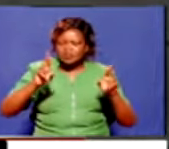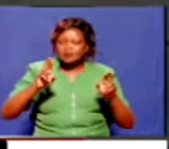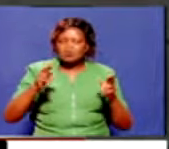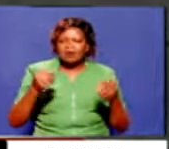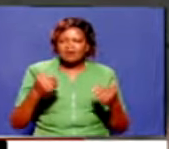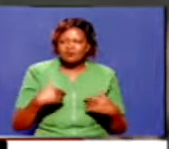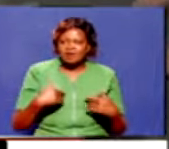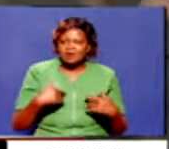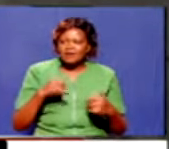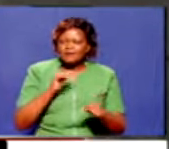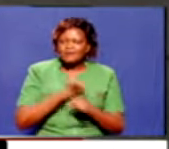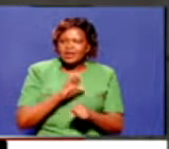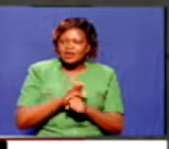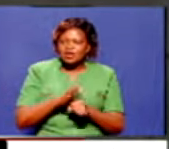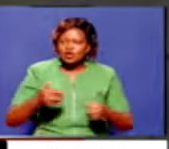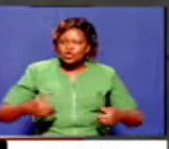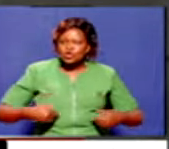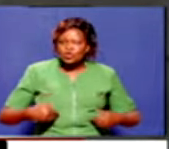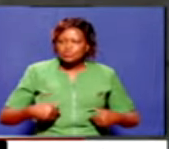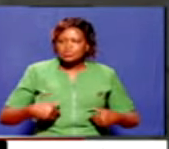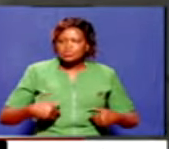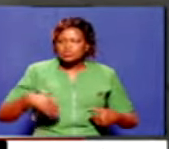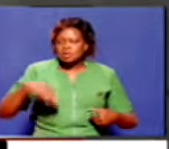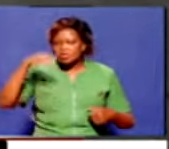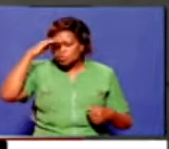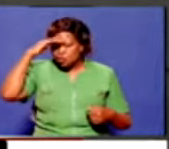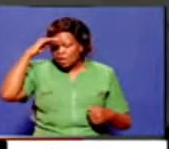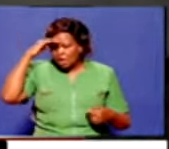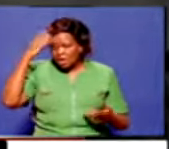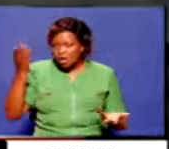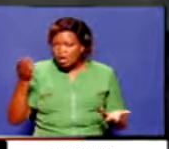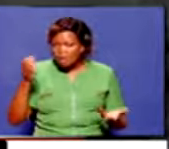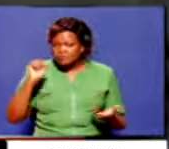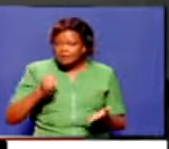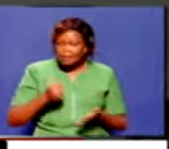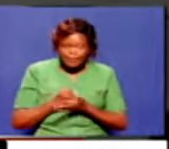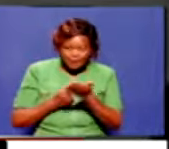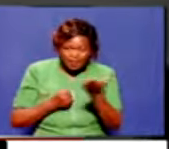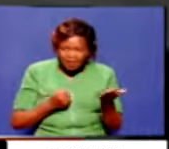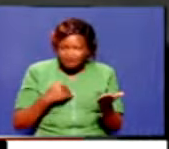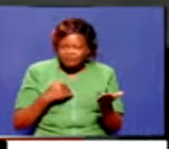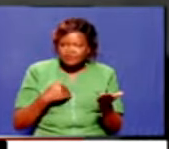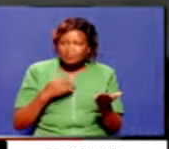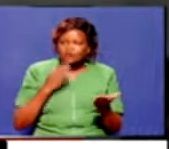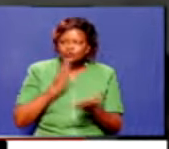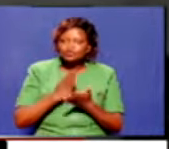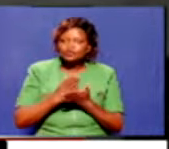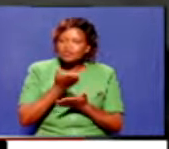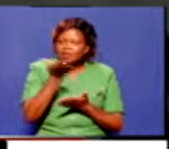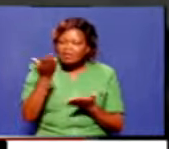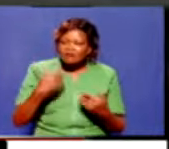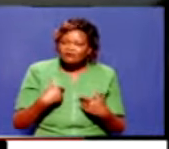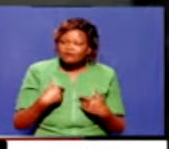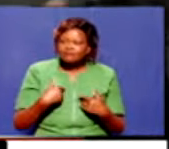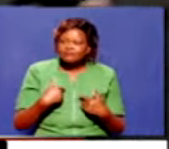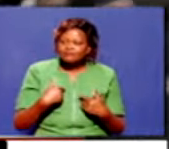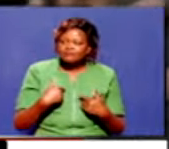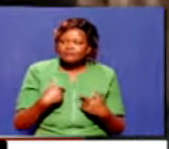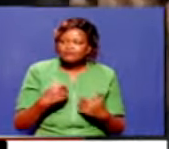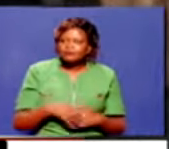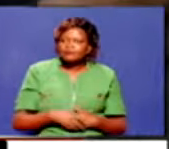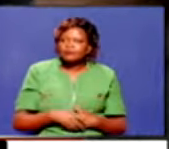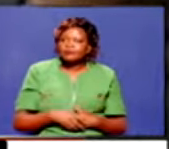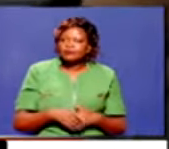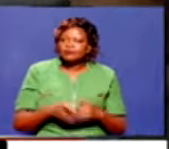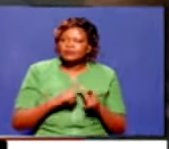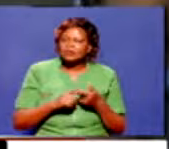very many young people, drunk people. Yes, they are here. I can assure you they are here. And